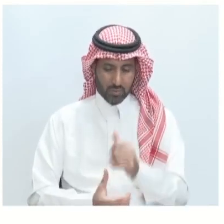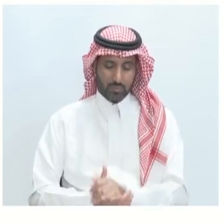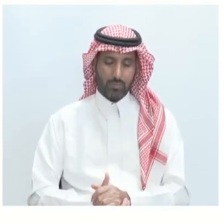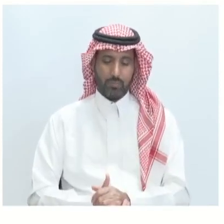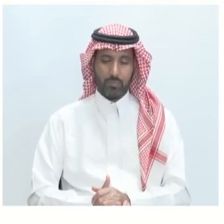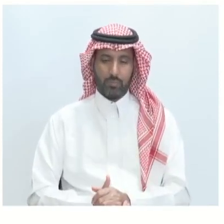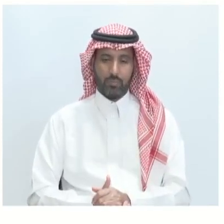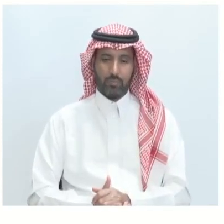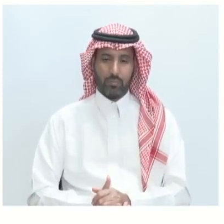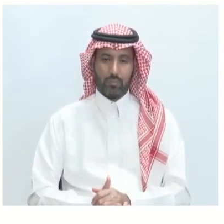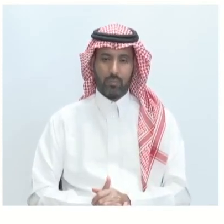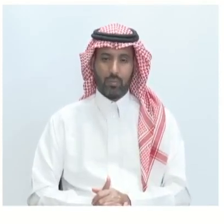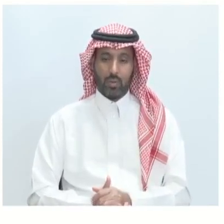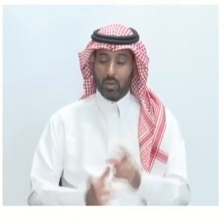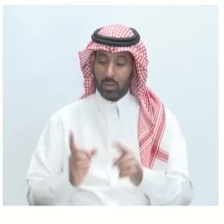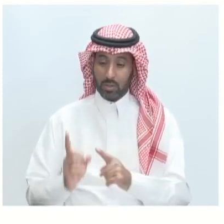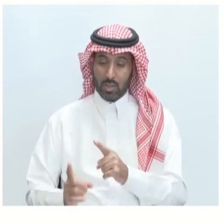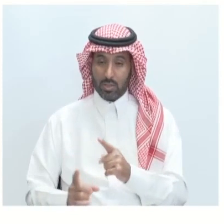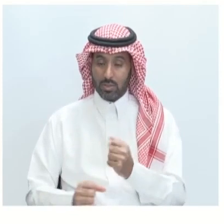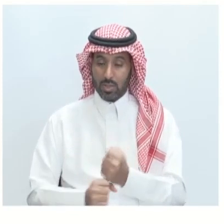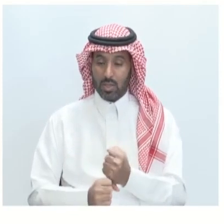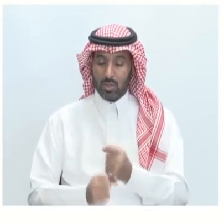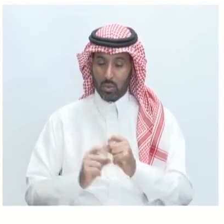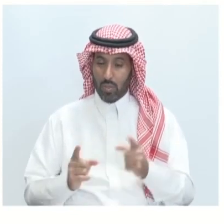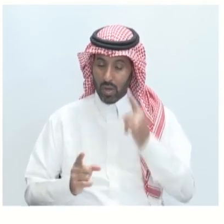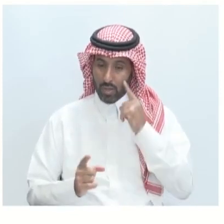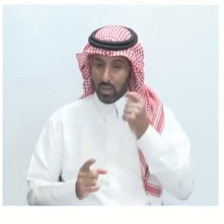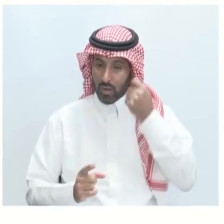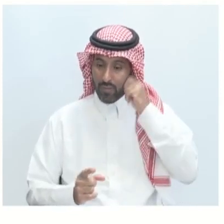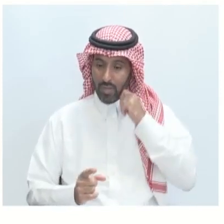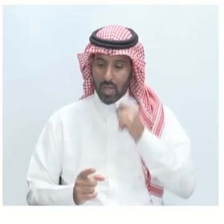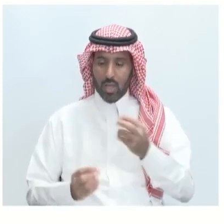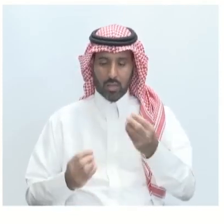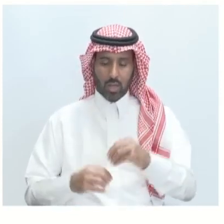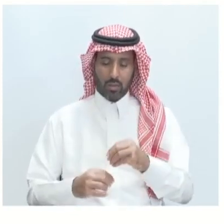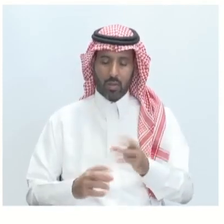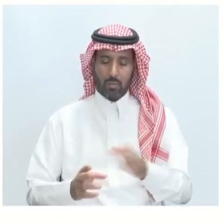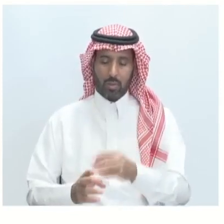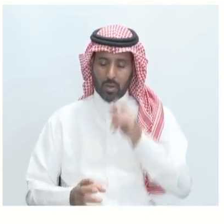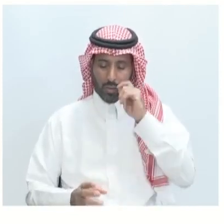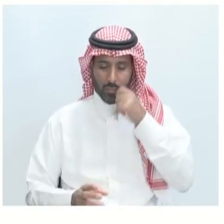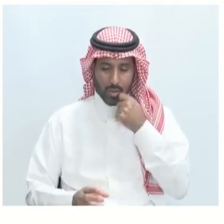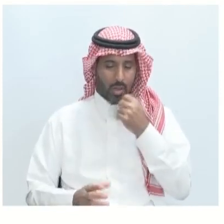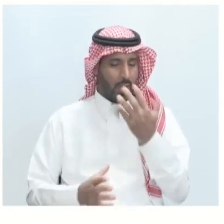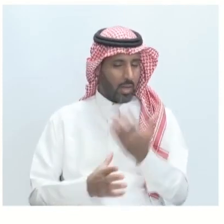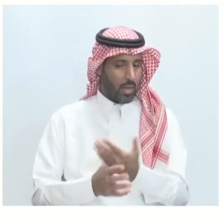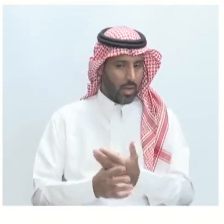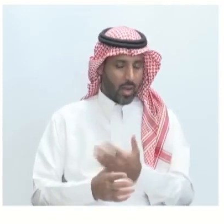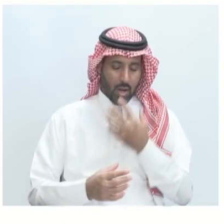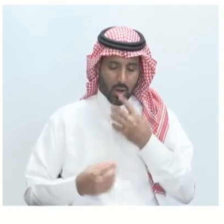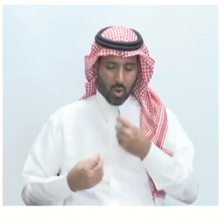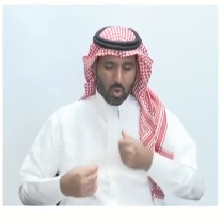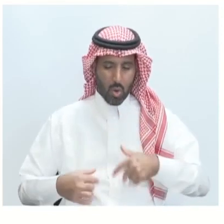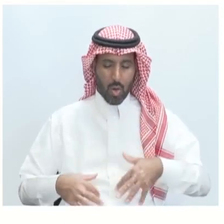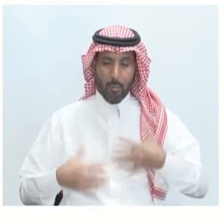وهو احد الامور التي تظهر لدى الفتيات اكثر من الفتيان لان العامل الهرموني